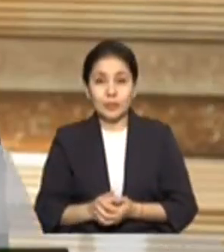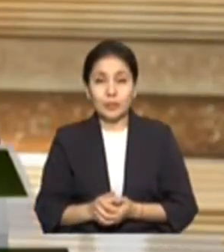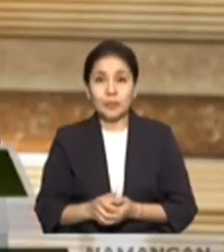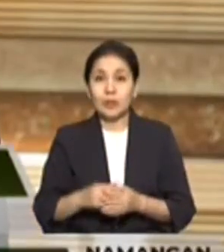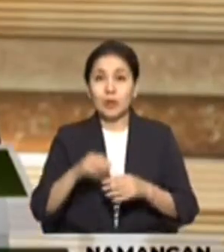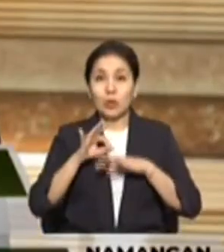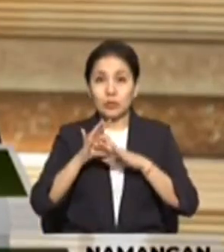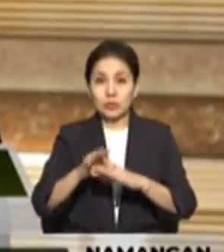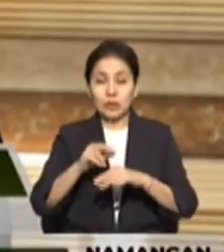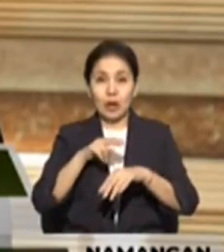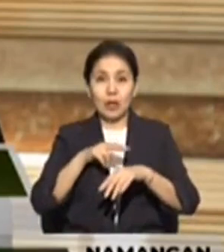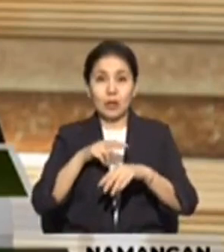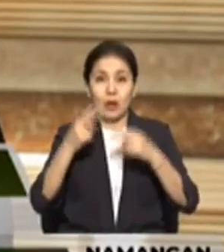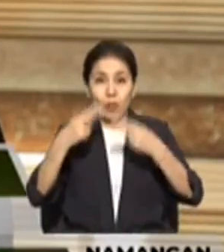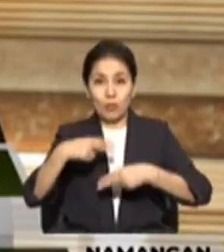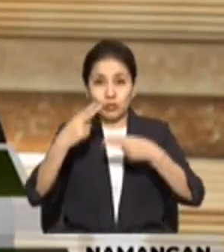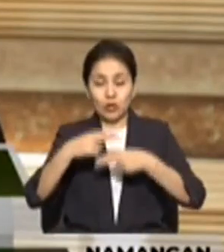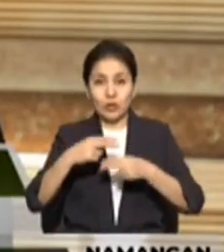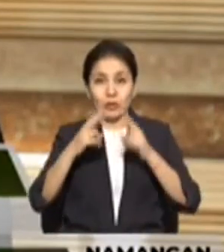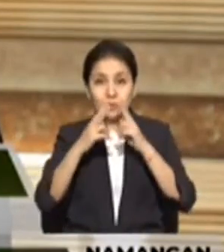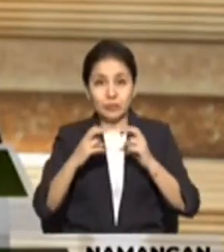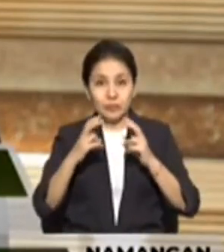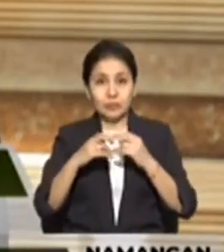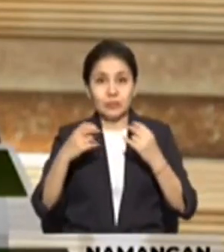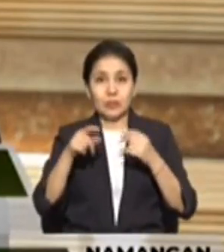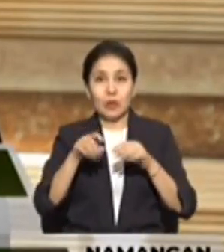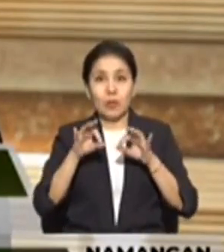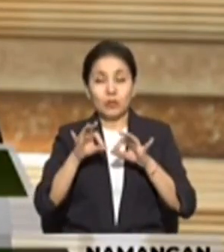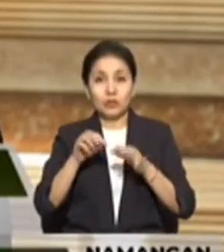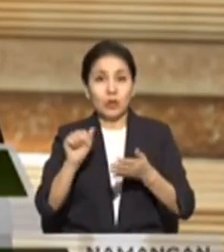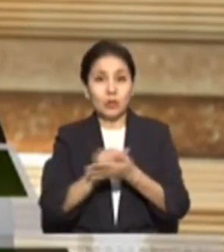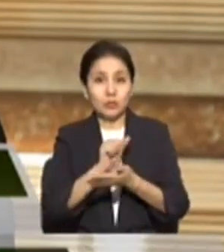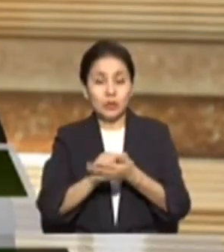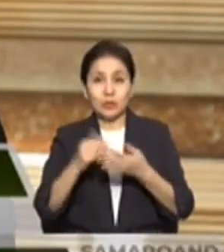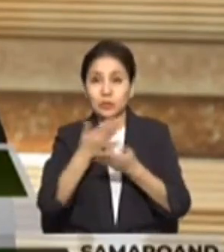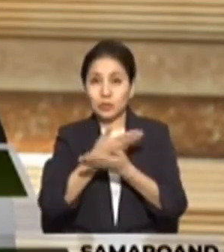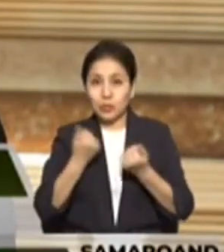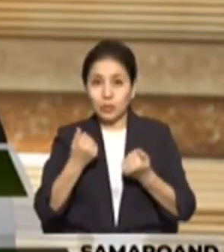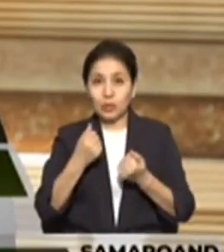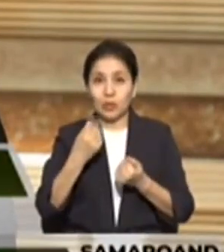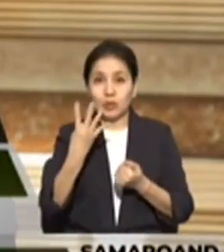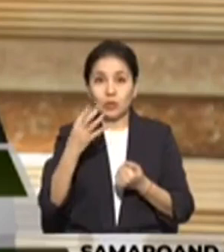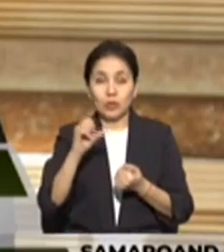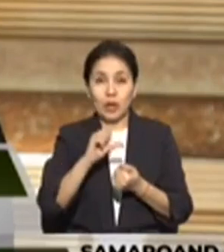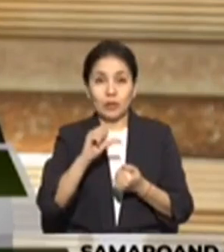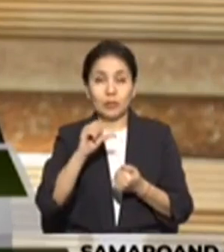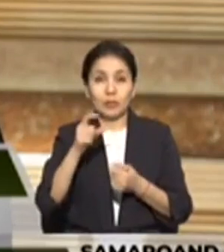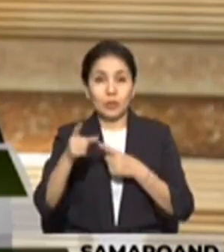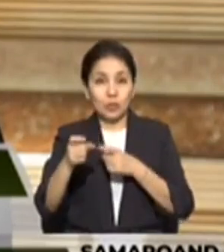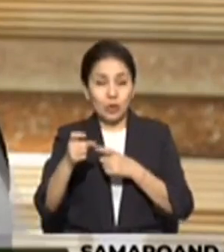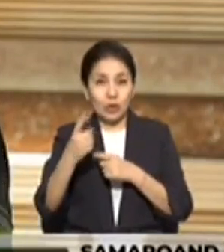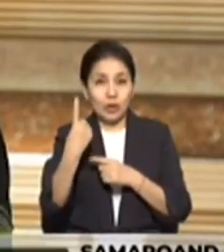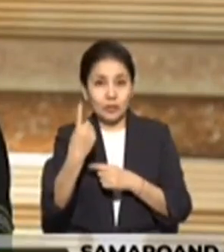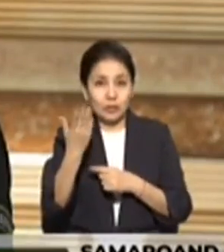bojxona ko'rigi natijasida chetdan fuqarolar tomonidan tegishli ruxsatnomalarsiz olib kirilayotgan 1 dona 4.5 kalibrli ov quroli